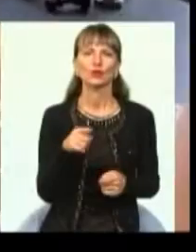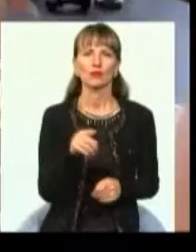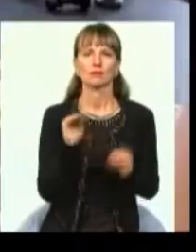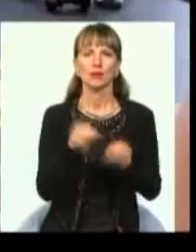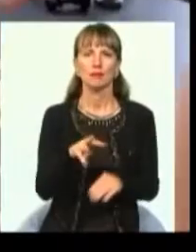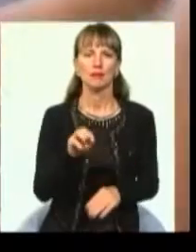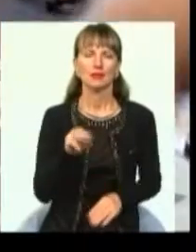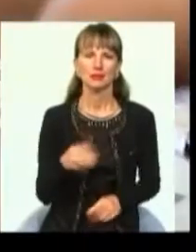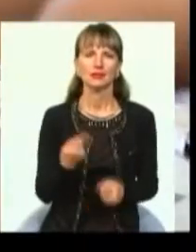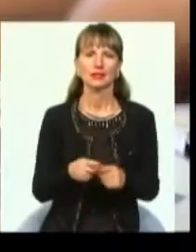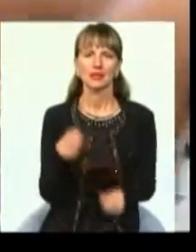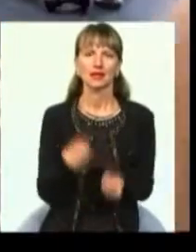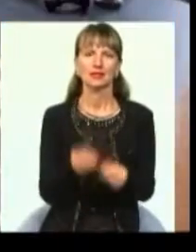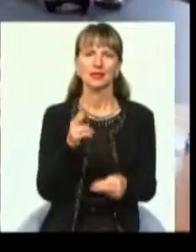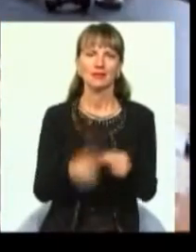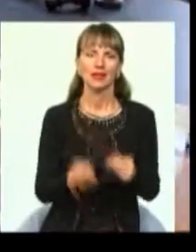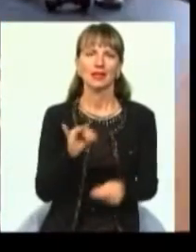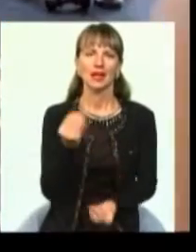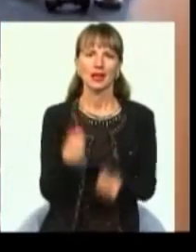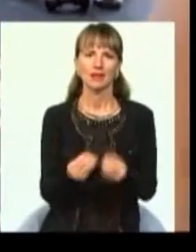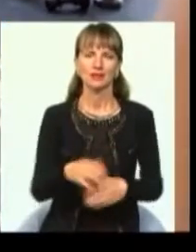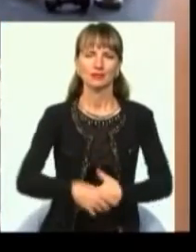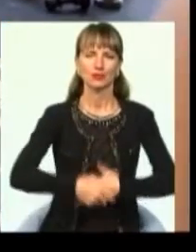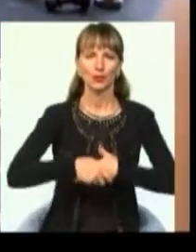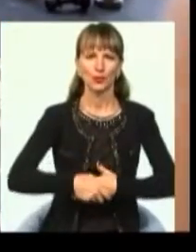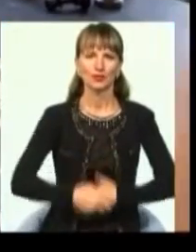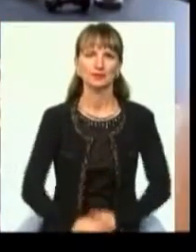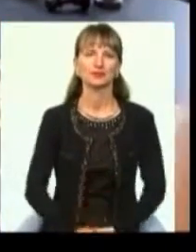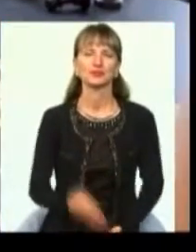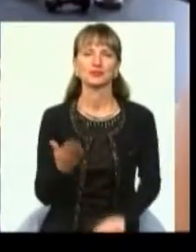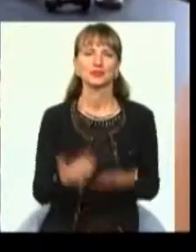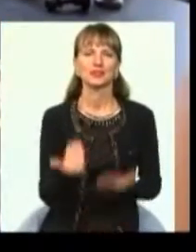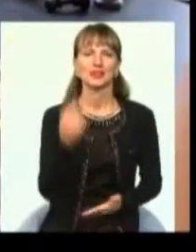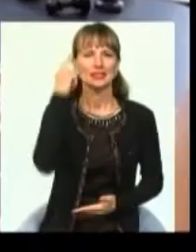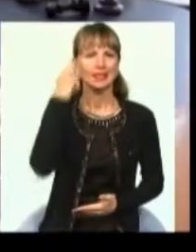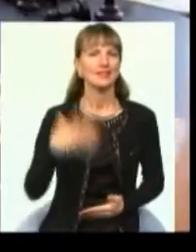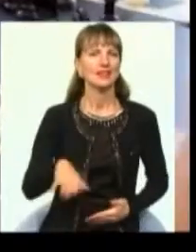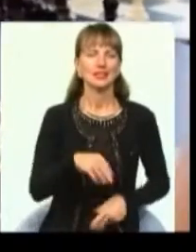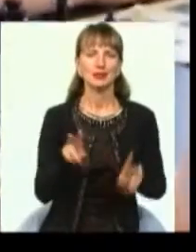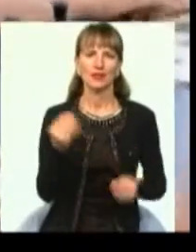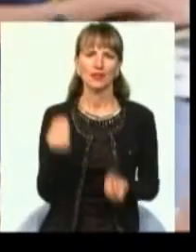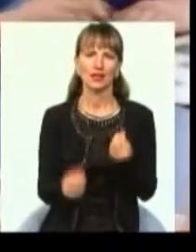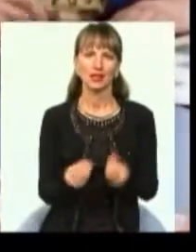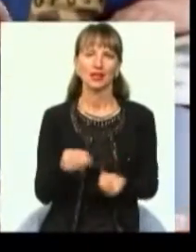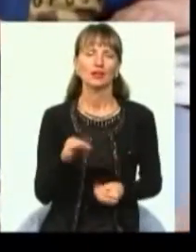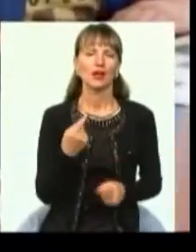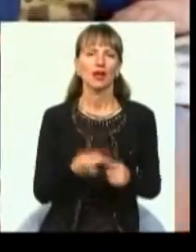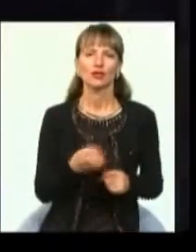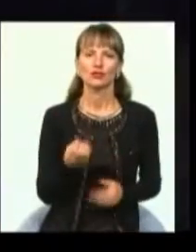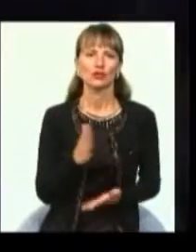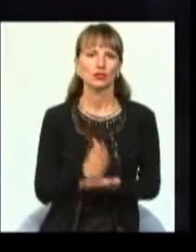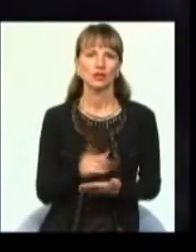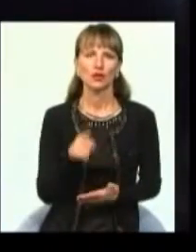мат. На цьому гра завершується та гравці тиснуть один одному руки. Якщо ви знатимете всі правила гри, то це ще не означає,